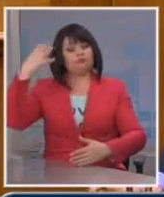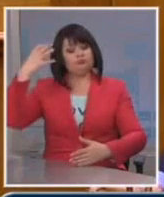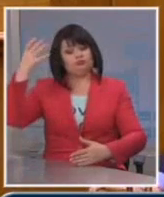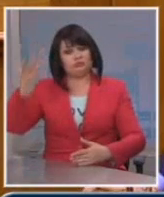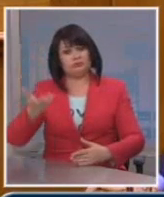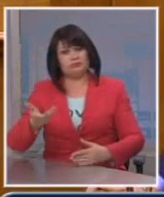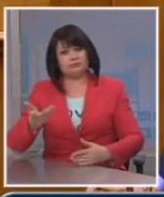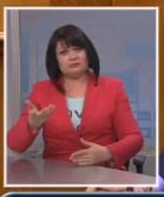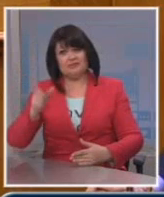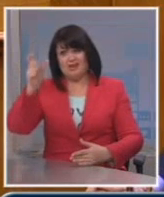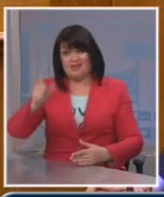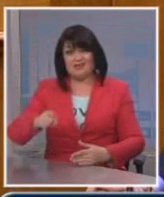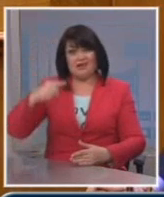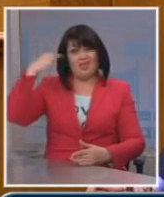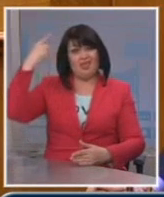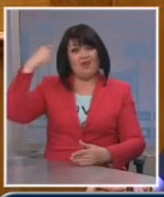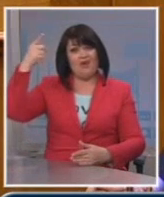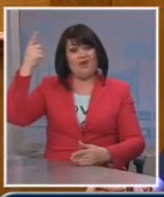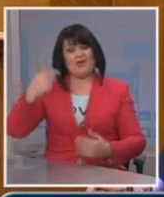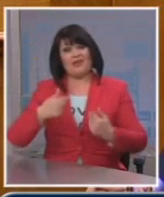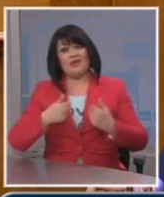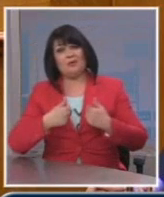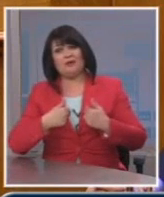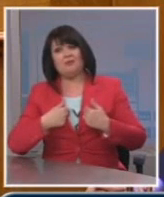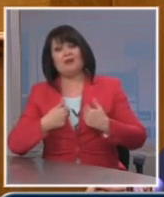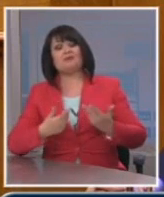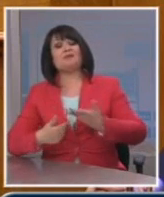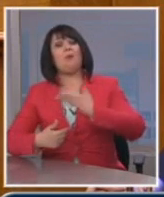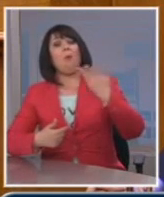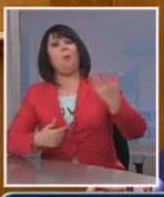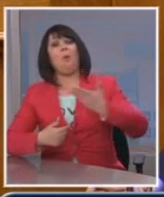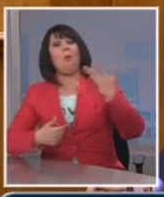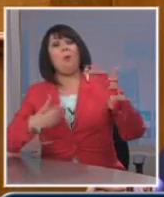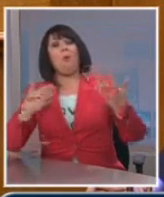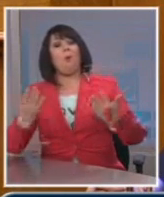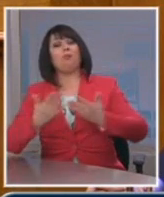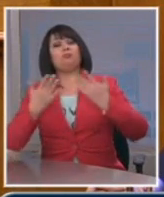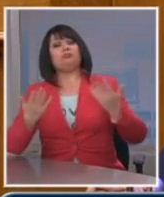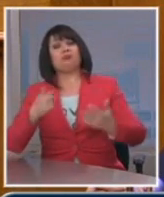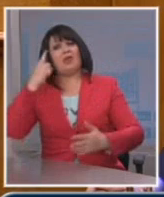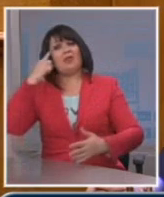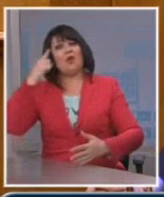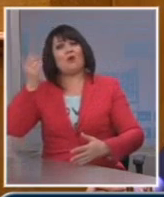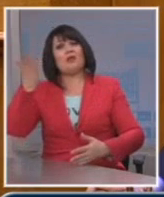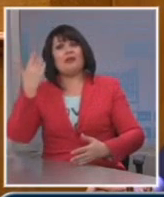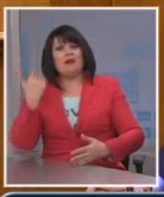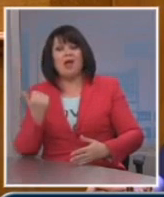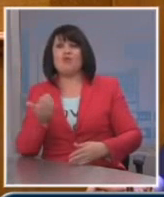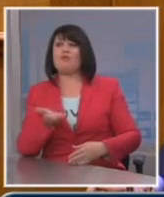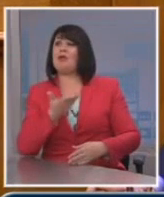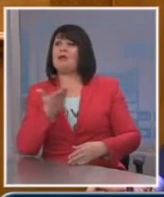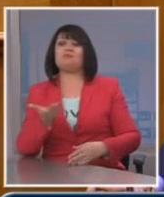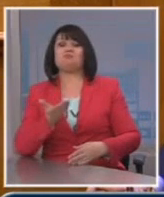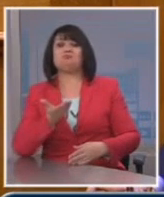Εσείς ο ιδεολόγος. Μας κατηγορείτε για οπορτουνισμό και ότι δεν έχουμε ιδεολογία.